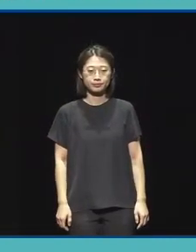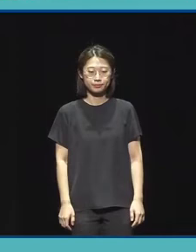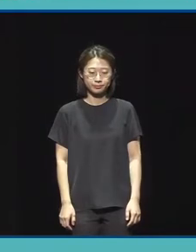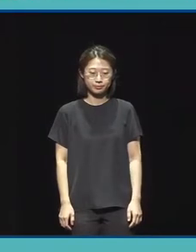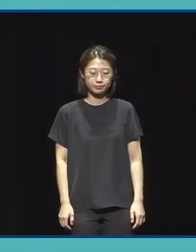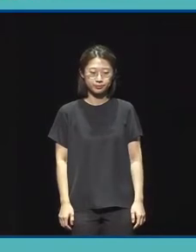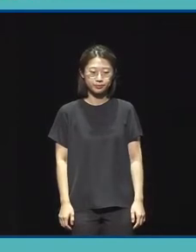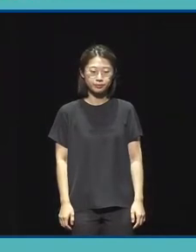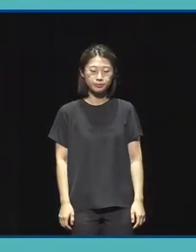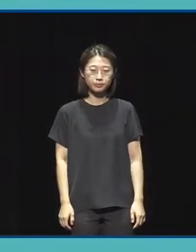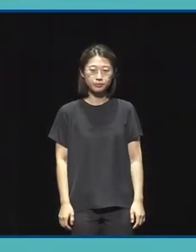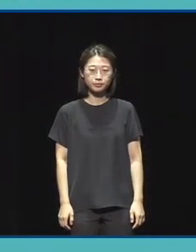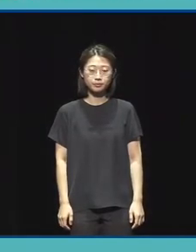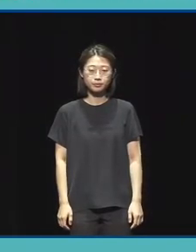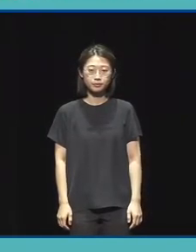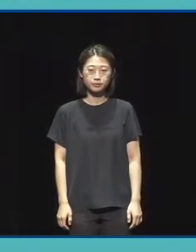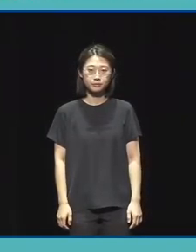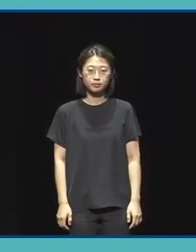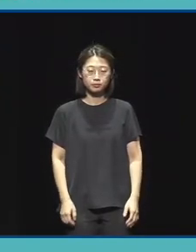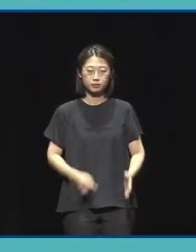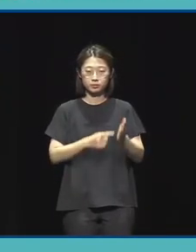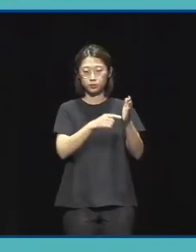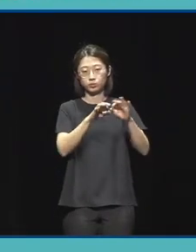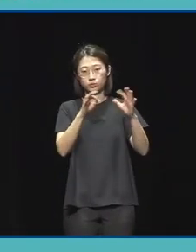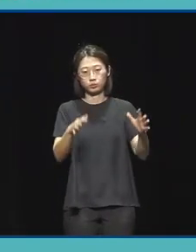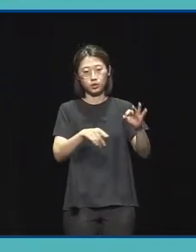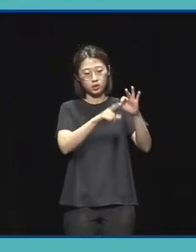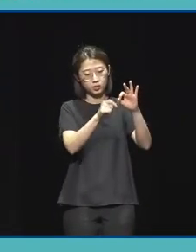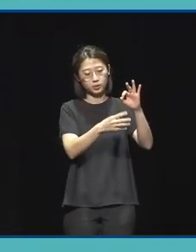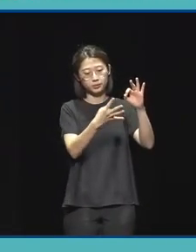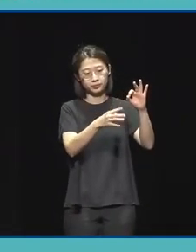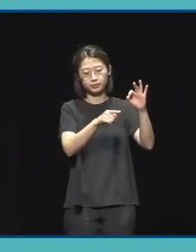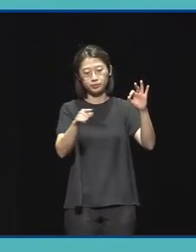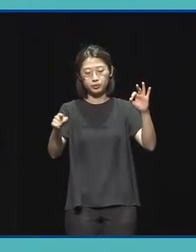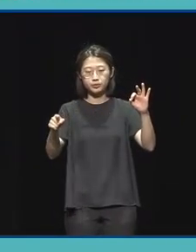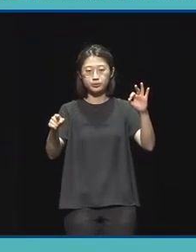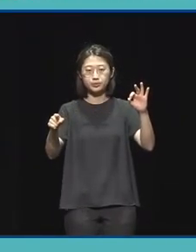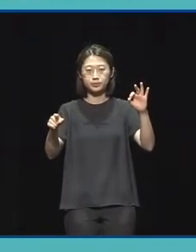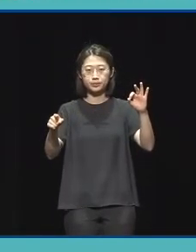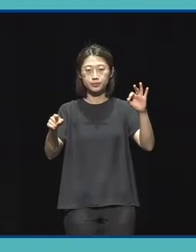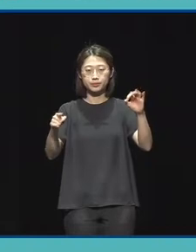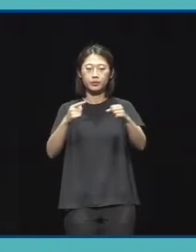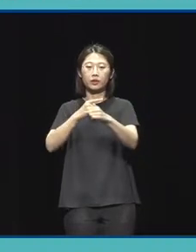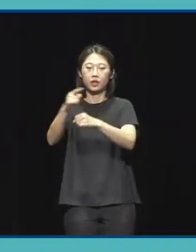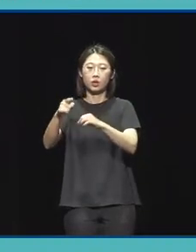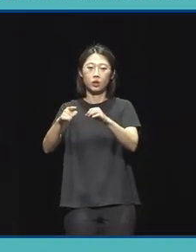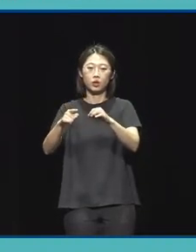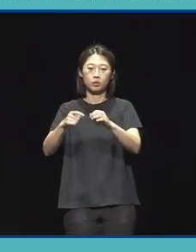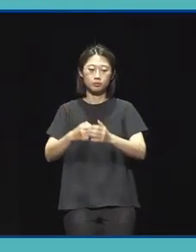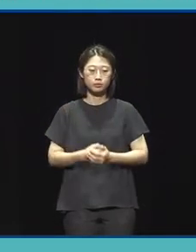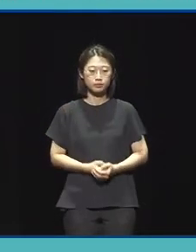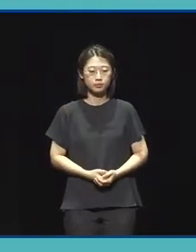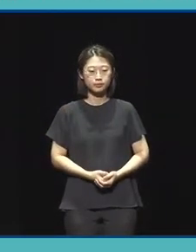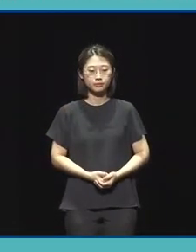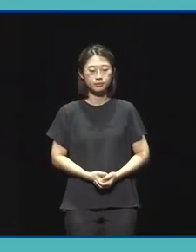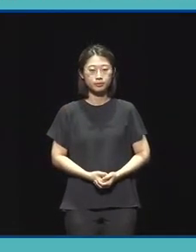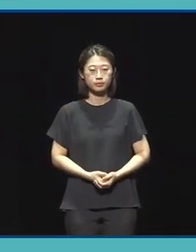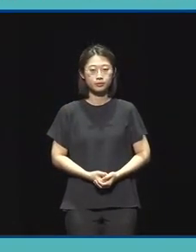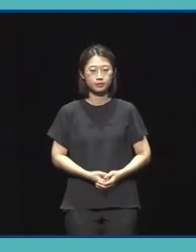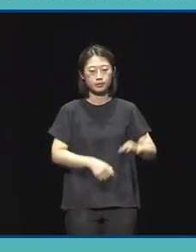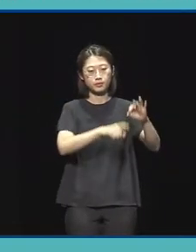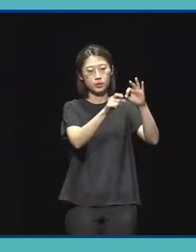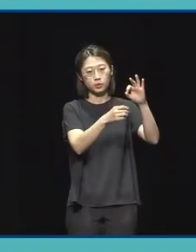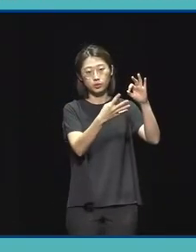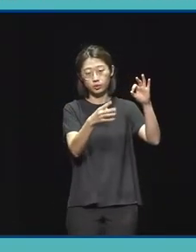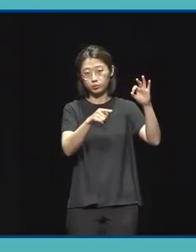분야가 되겠습니다 신청기간은 10월 4일부터 내년 10월 죄송합니다 오늘